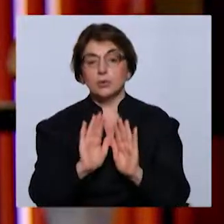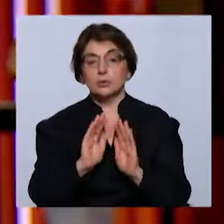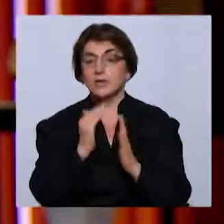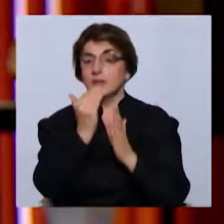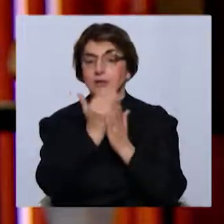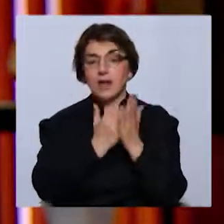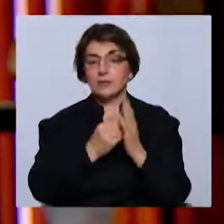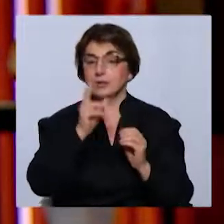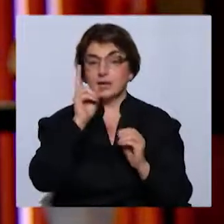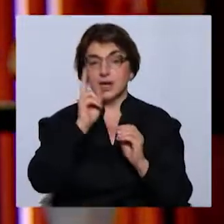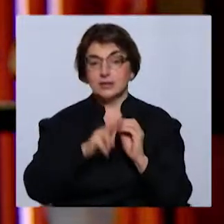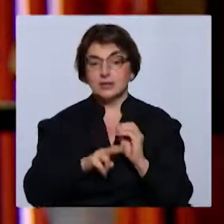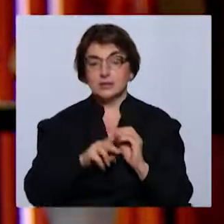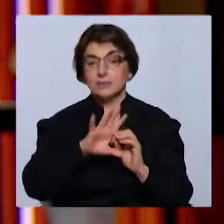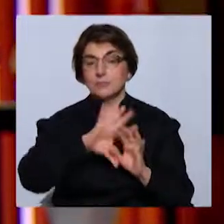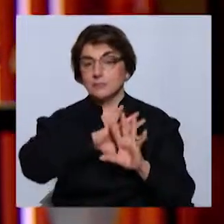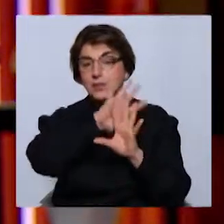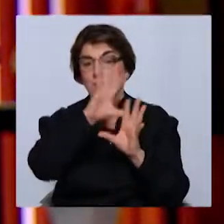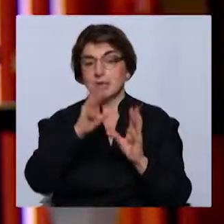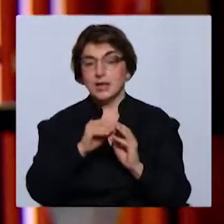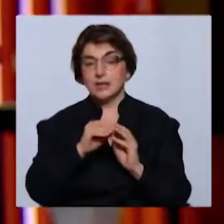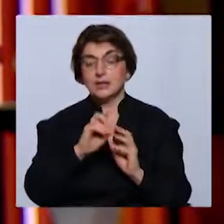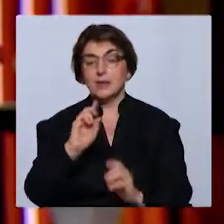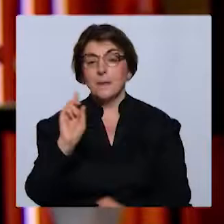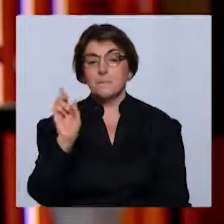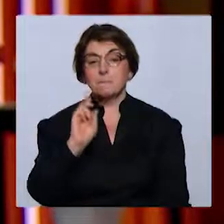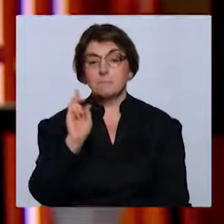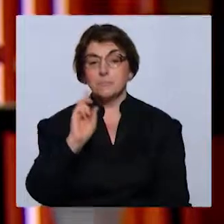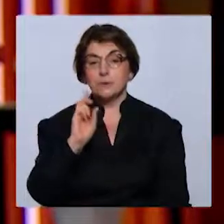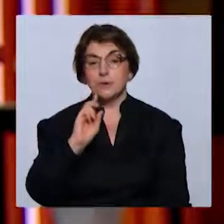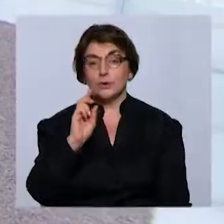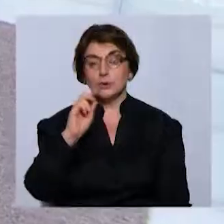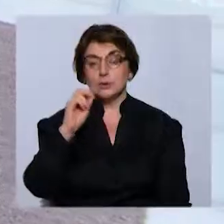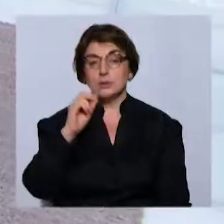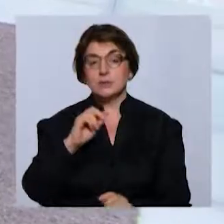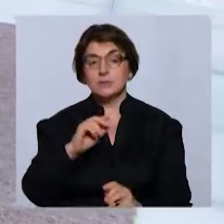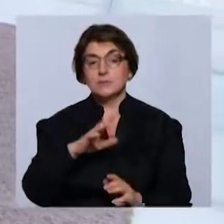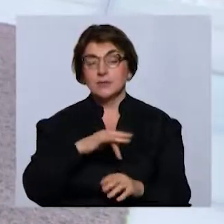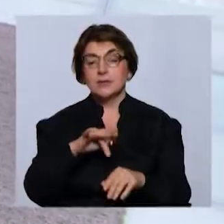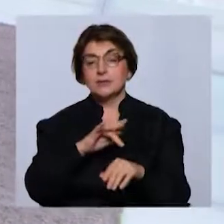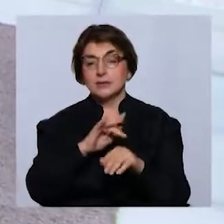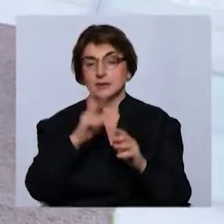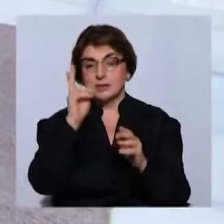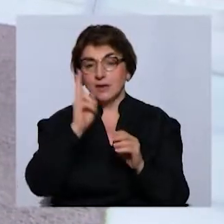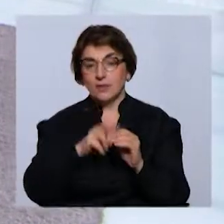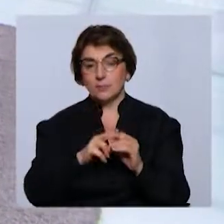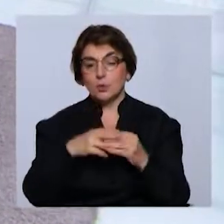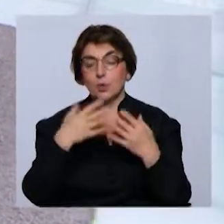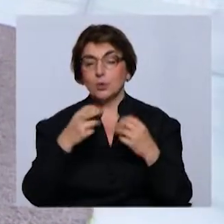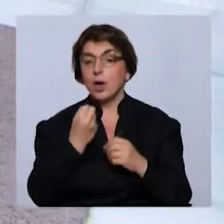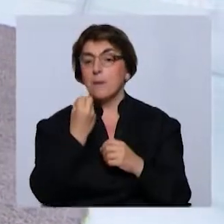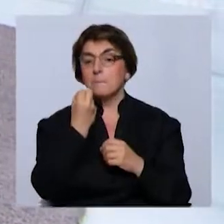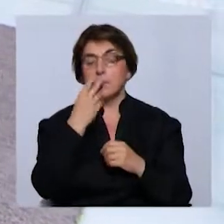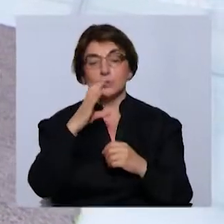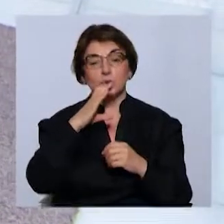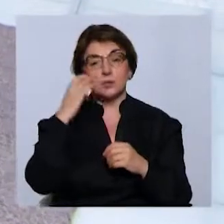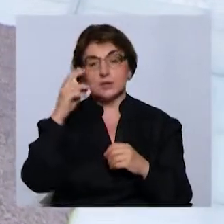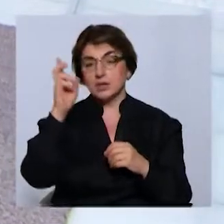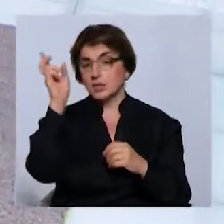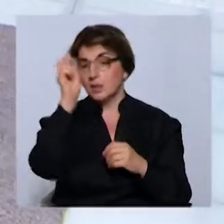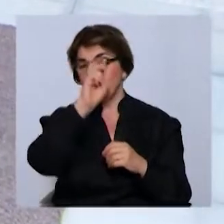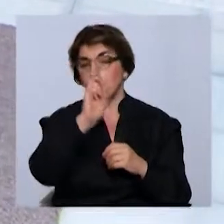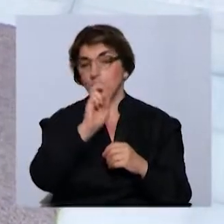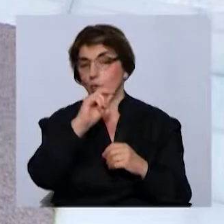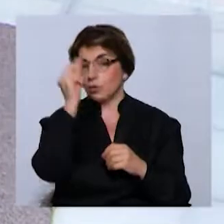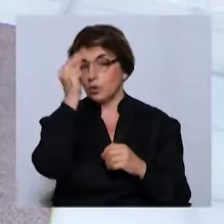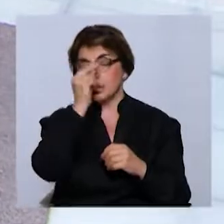გაკვეთილი არ დასრულებულა, მთლიანად ბიოლოგიის საგანი ამოიწურა, ესე ვთქვათ, თქვენ აღარ სწავლობთ მე-12 კლასში ბიოლოგიის საგანს